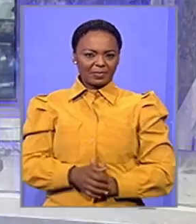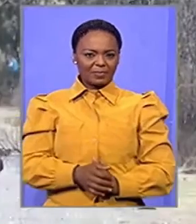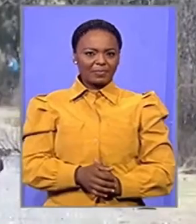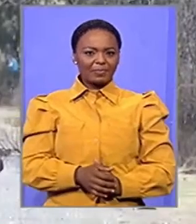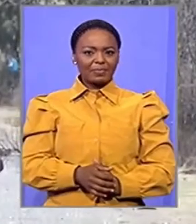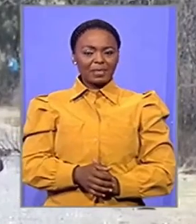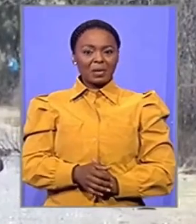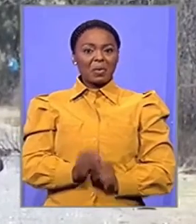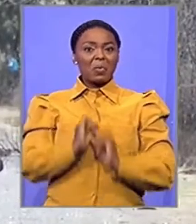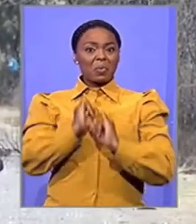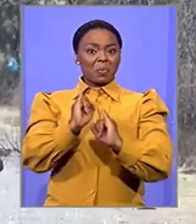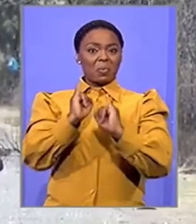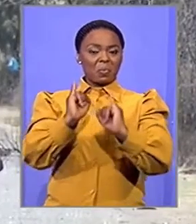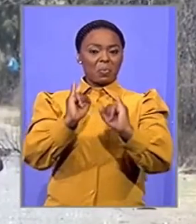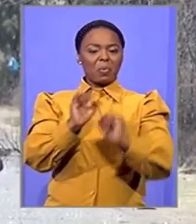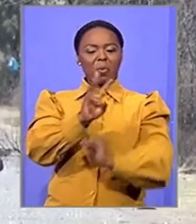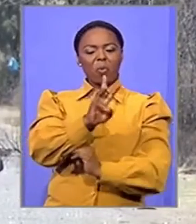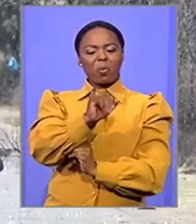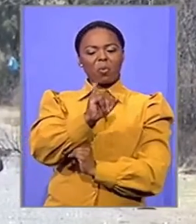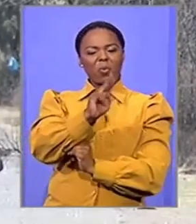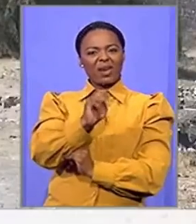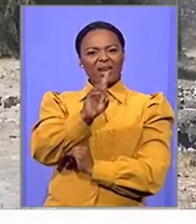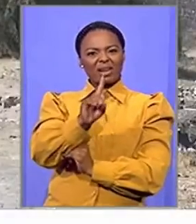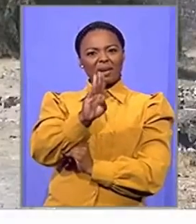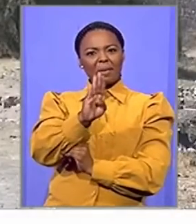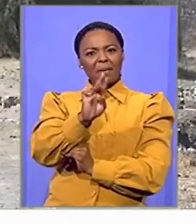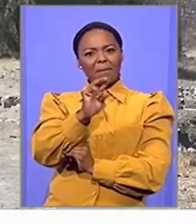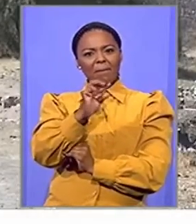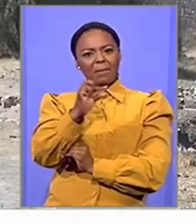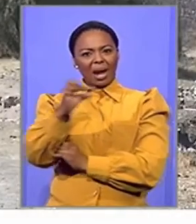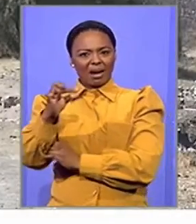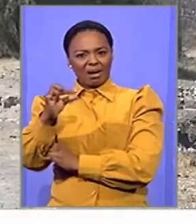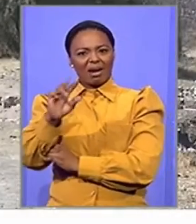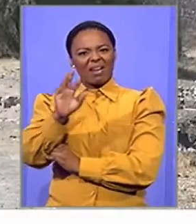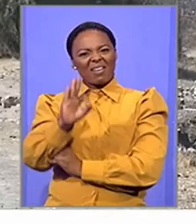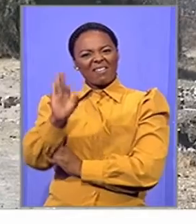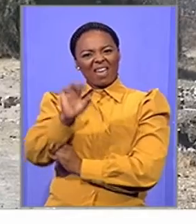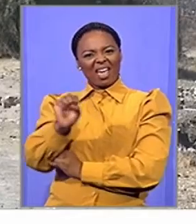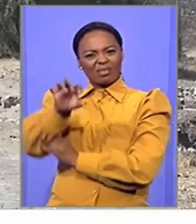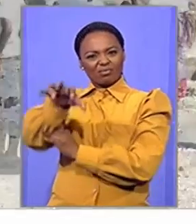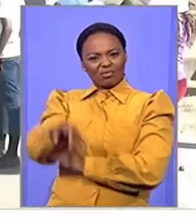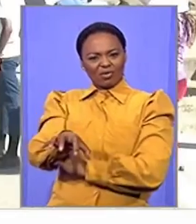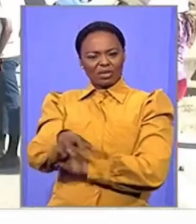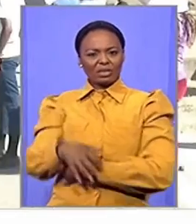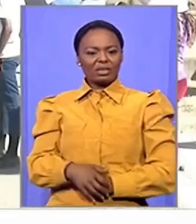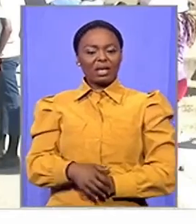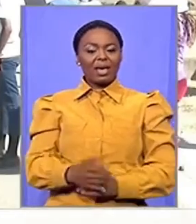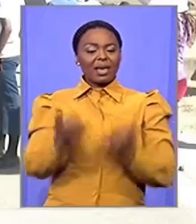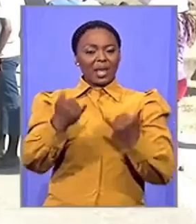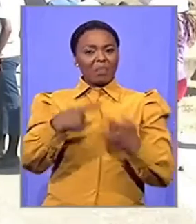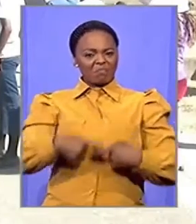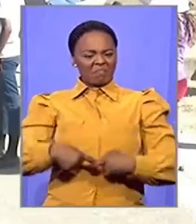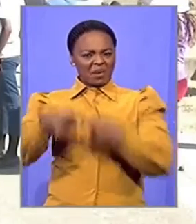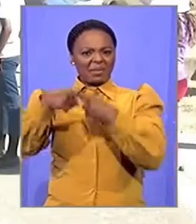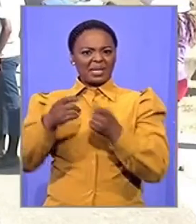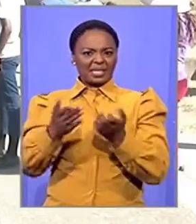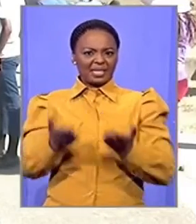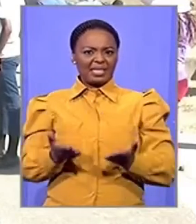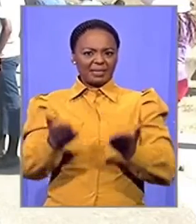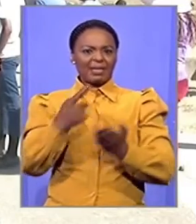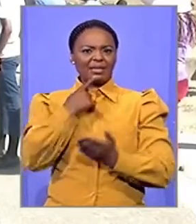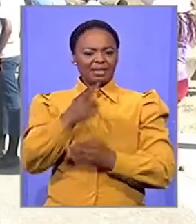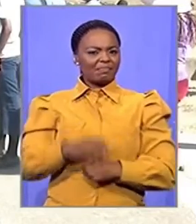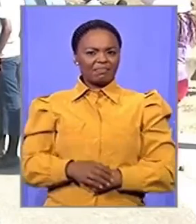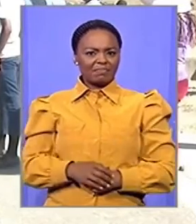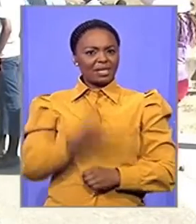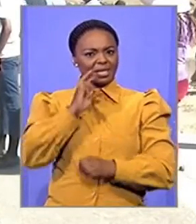Maemo ke a sa tsitsang motseng wa Windburg. Baahi ba kwetse ditsela ka majwe mme dithuto di emisitswe nakwana. Ba batla tokiso ya meralo ya metheo le ho